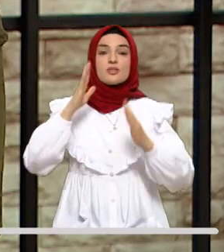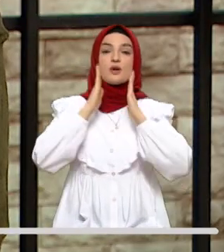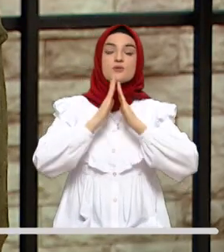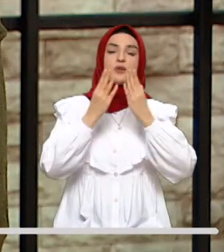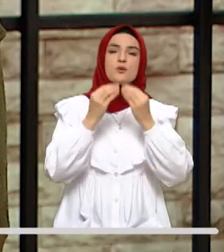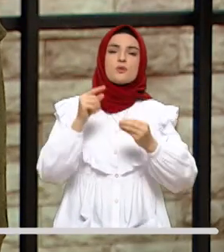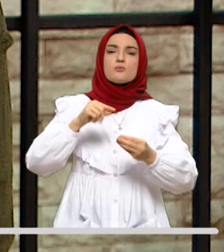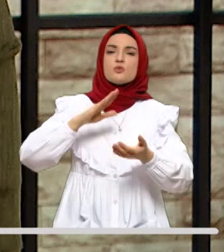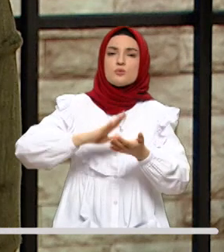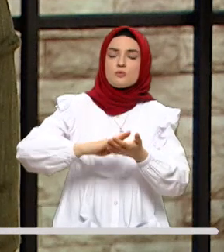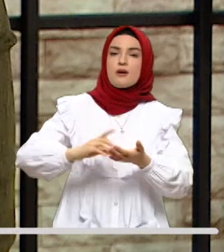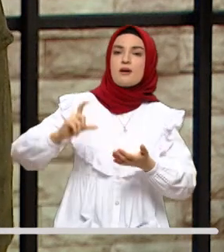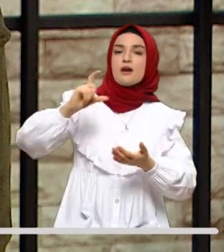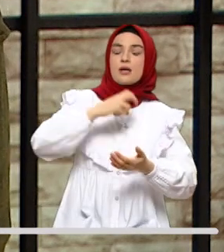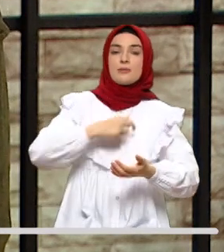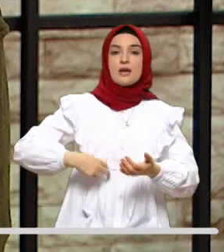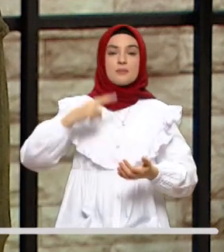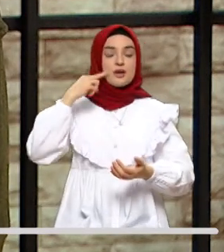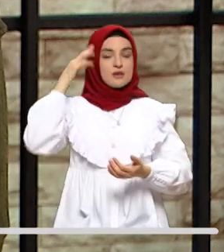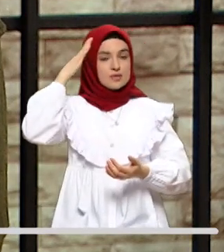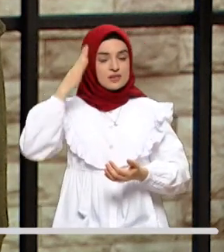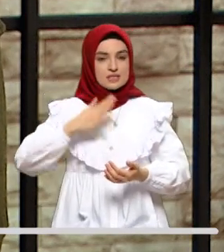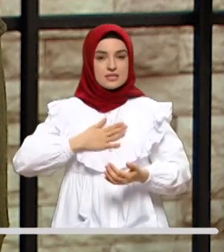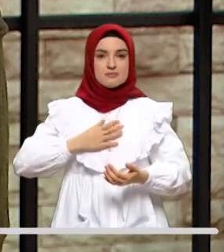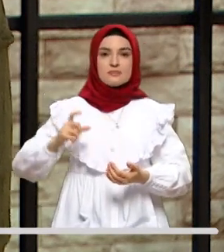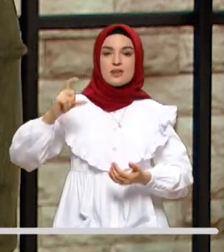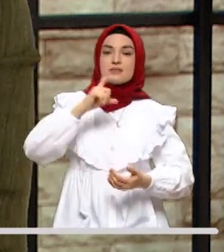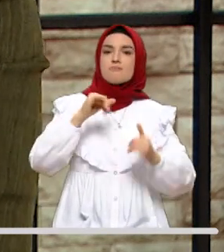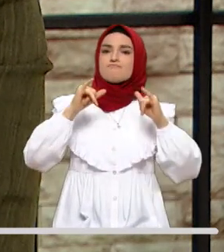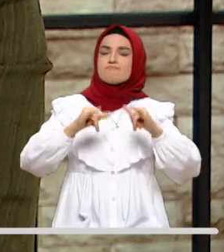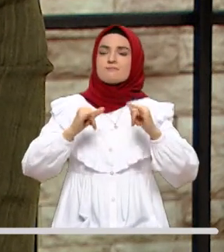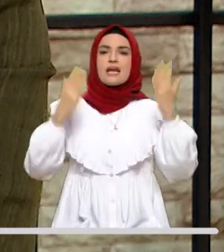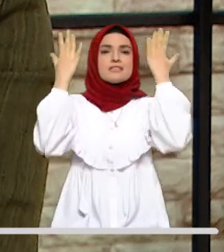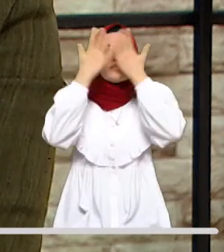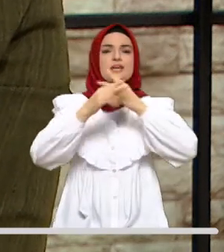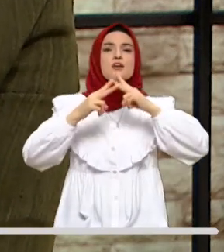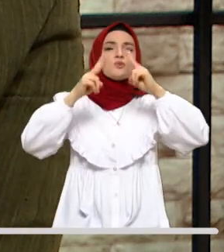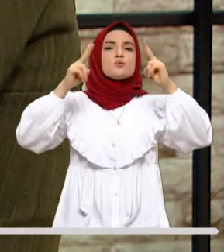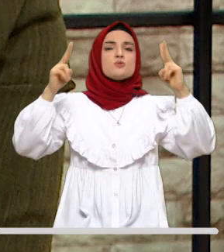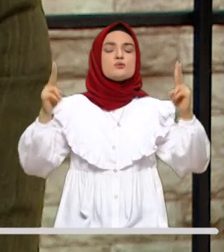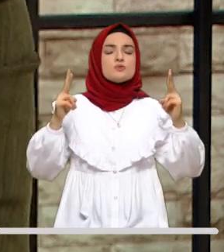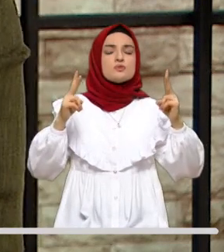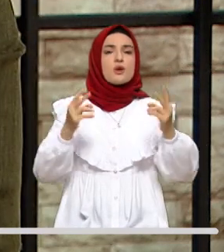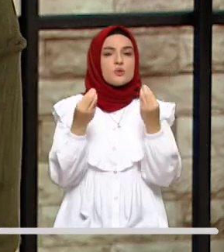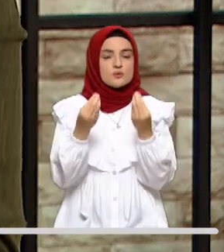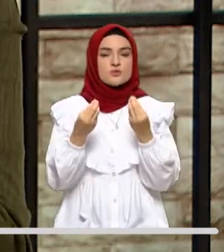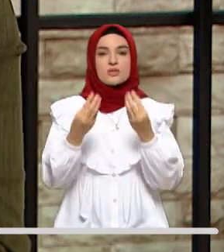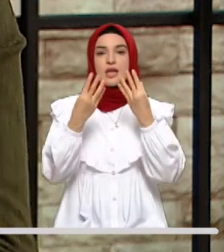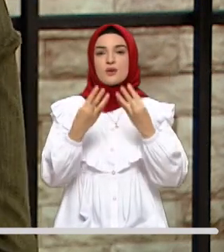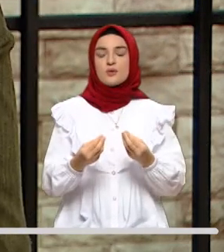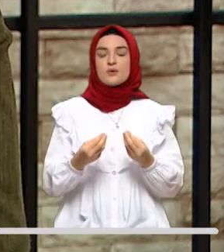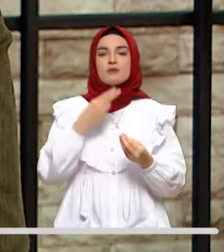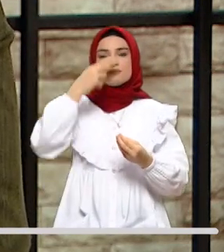ayında, Peygamberimizin ayında aynı zamanda gecesi gündüzünden, gündüzü gecesinden güzel olan